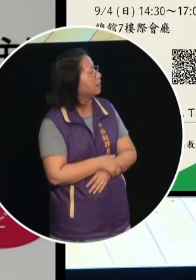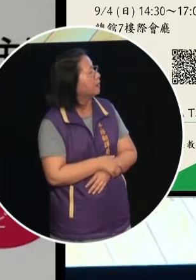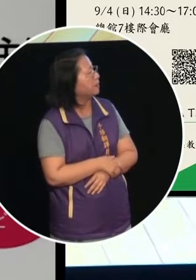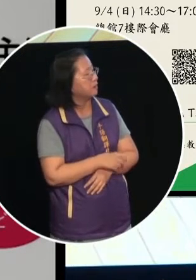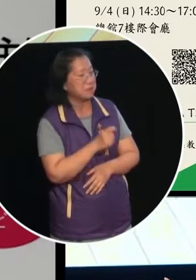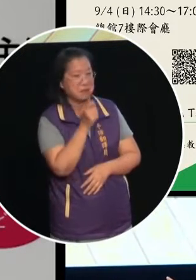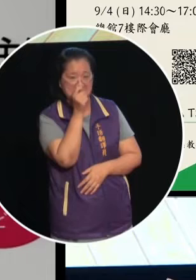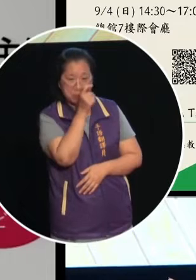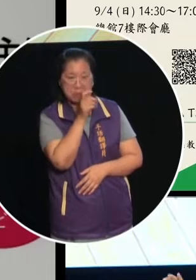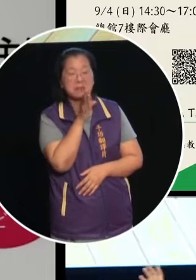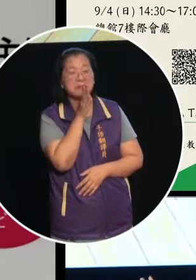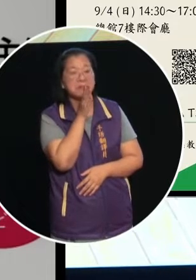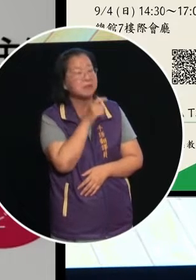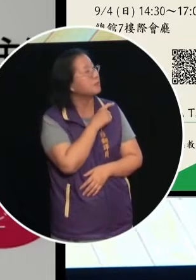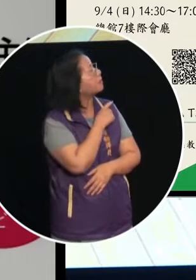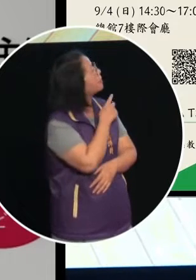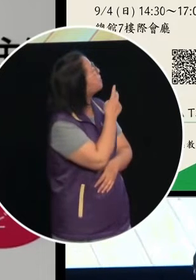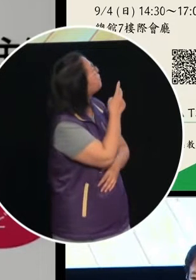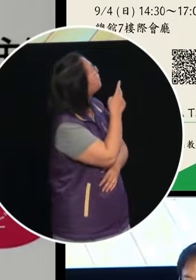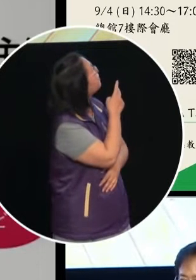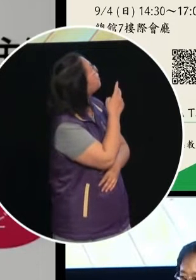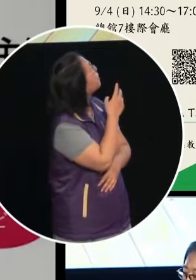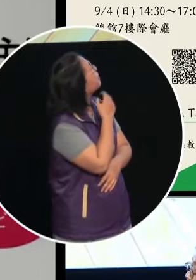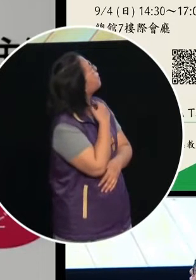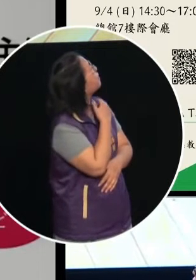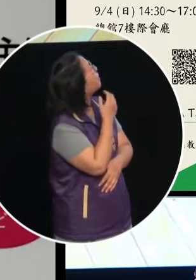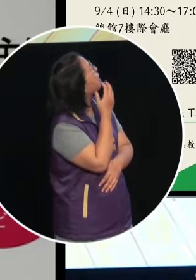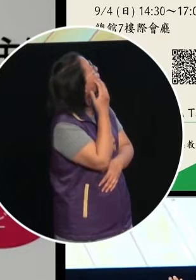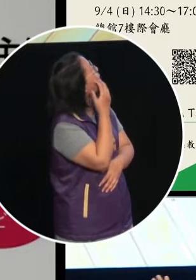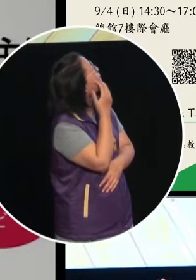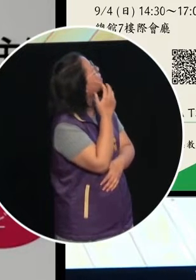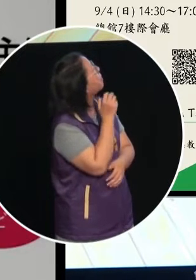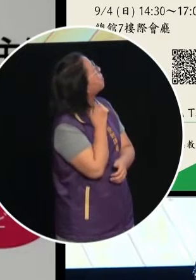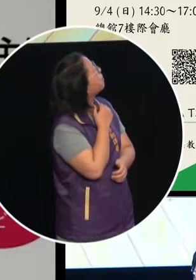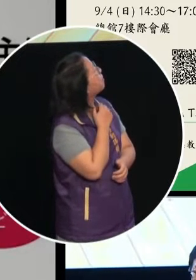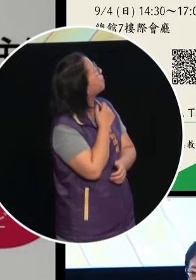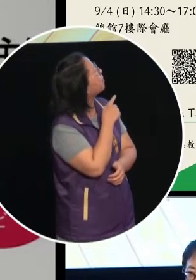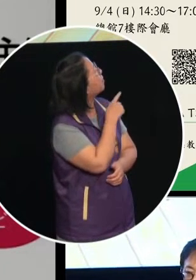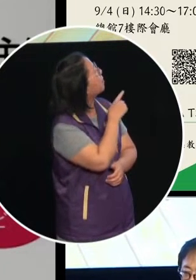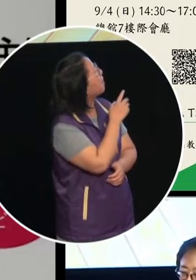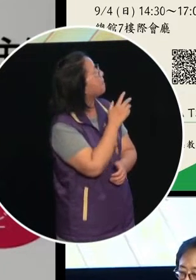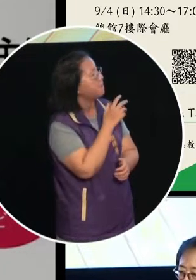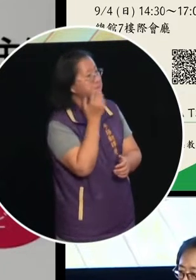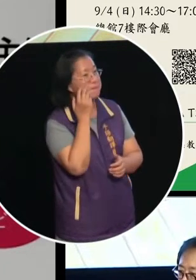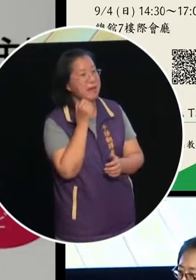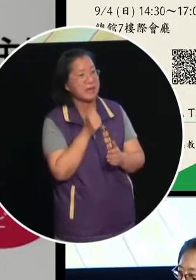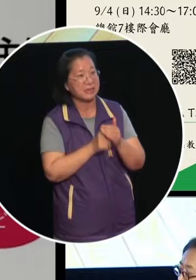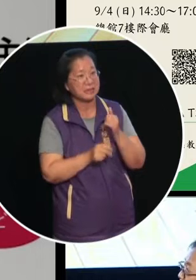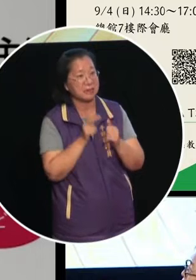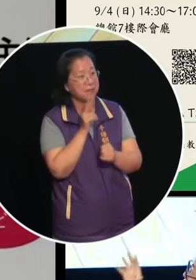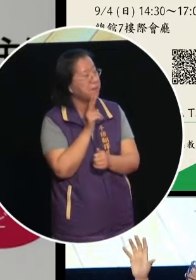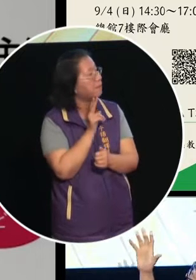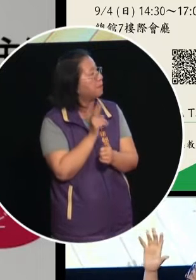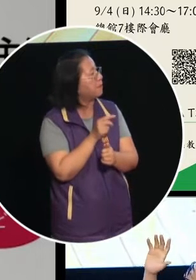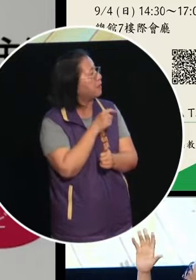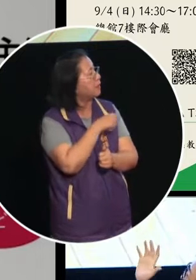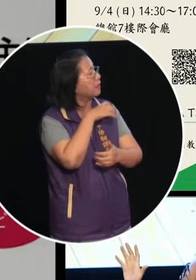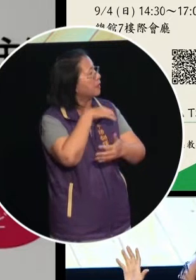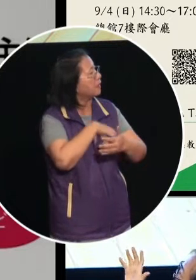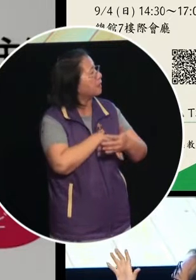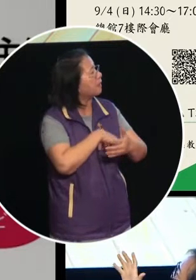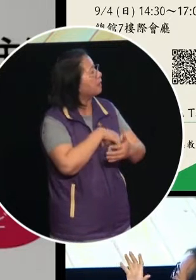个，麻生派也是只有50个，然后麻生派也是只有50个。不过这个里面